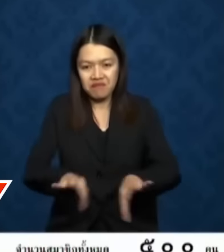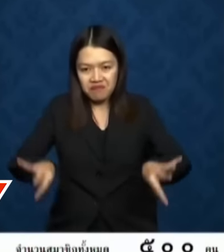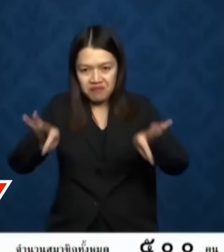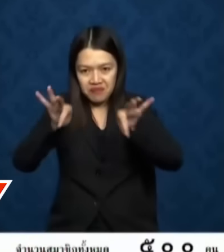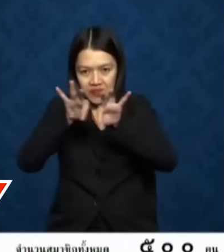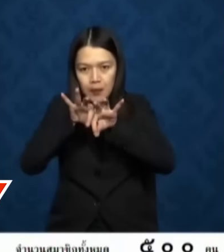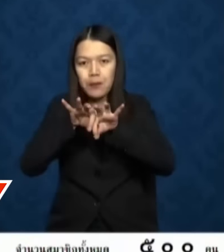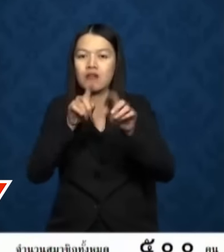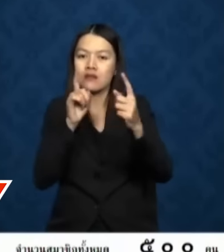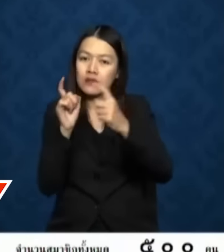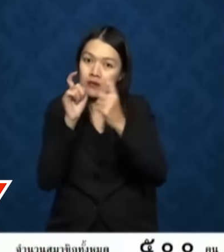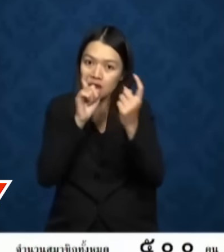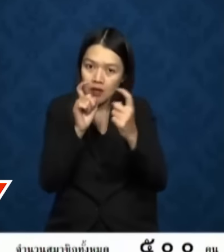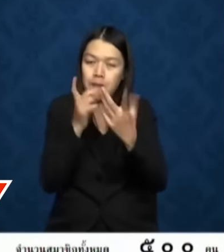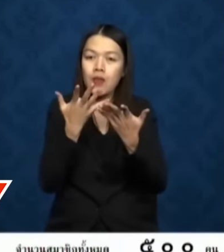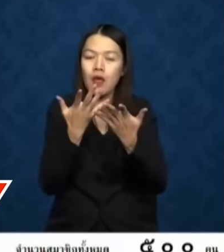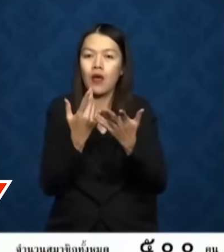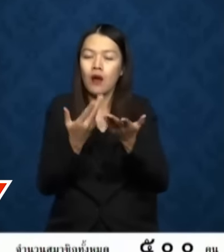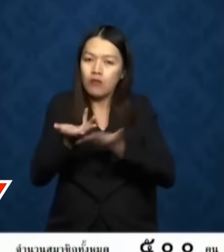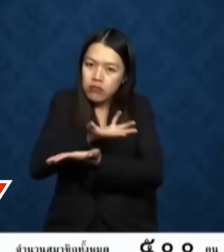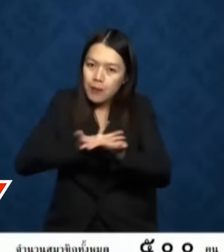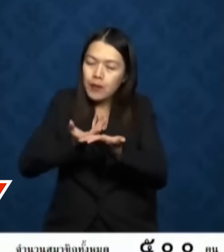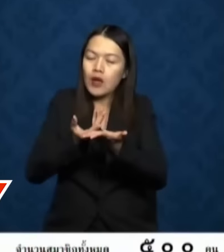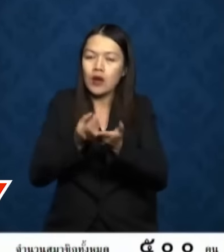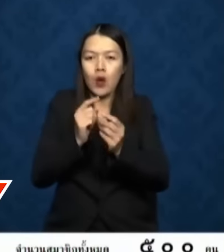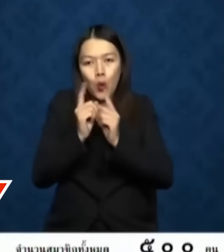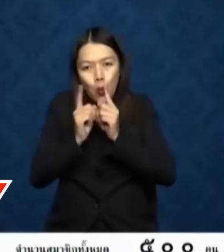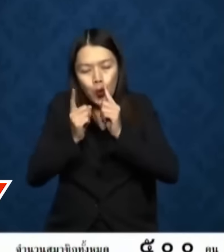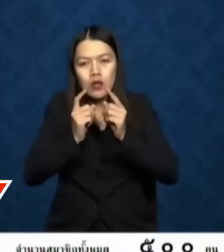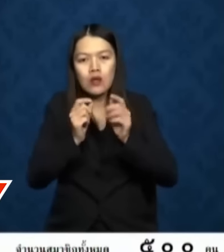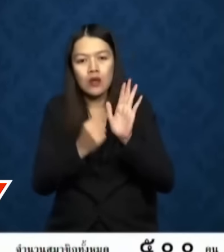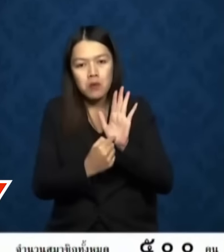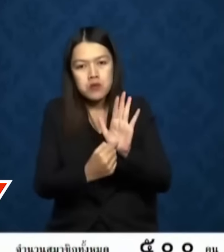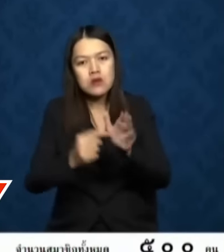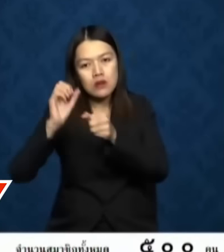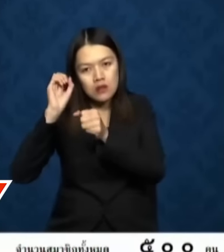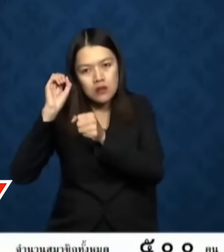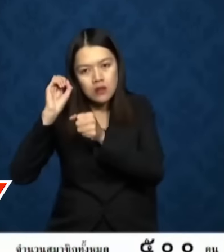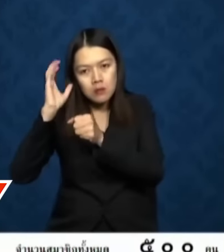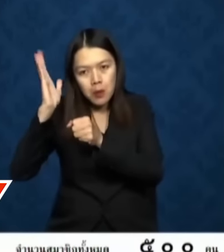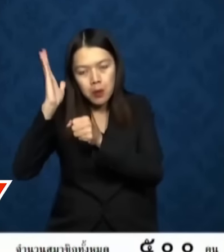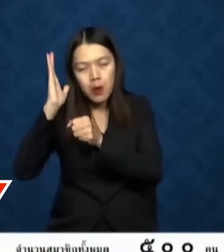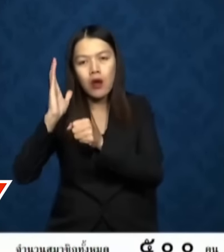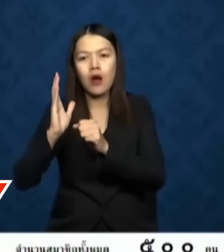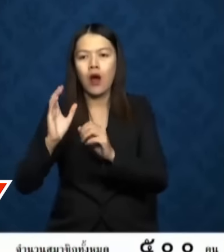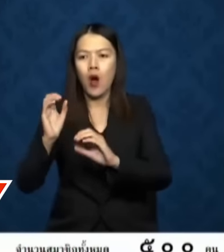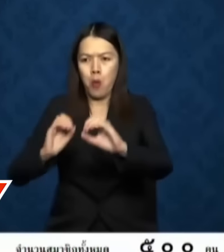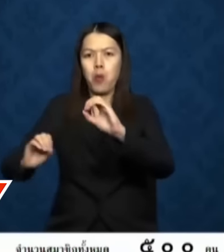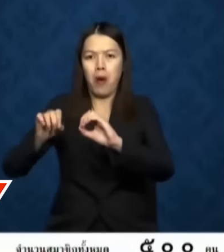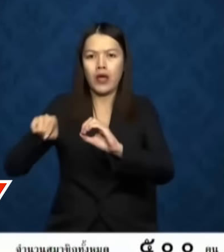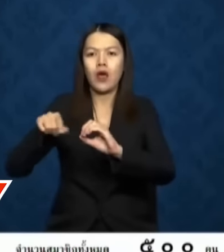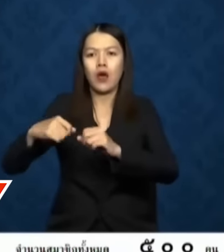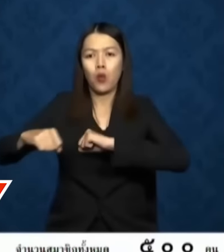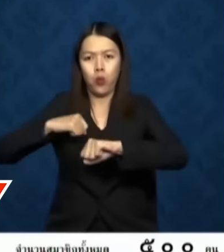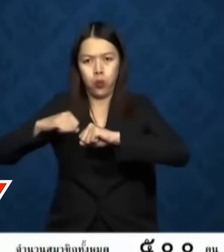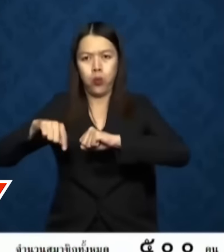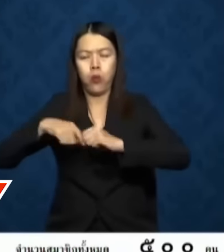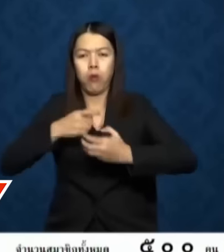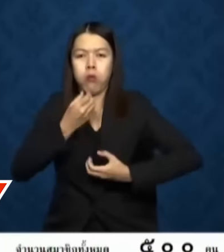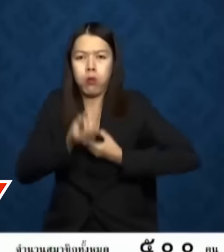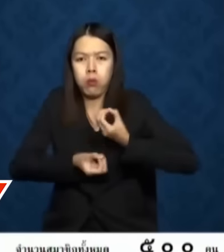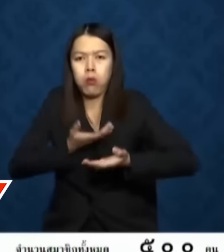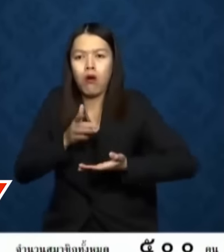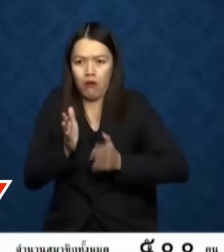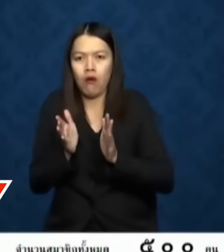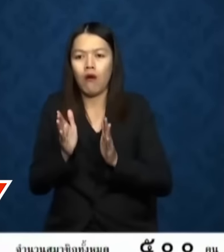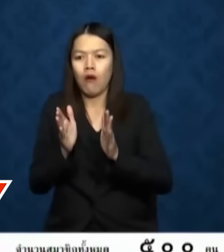ให้มีการถกเถียงมีการแลกเปลี่ยนมีการนำเสนอและมีพื้นที่ปลอดภัยให้กับเยาวชนให้กับบุคคล